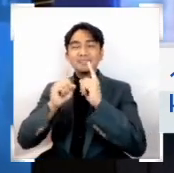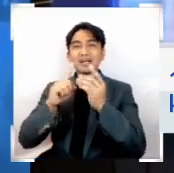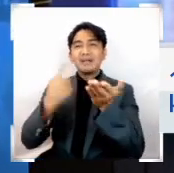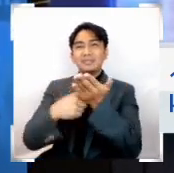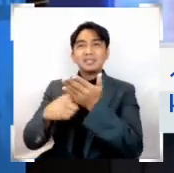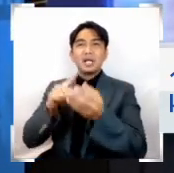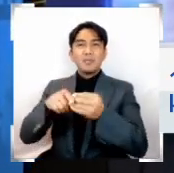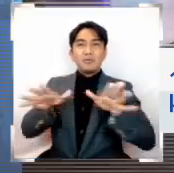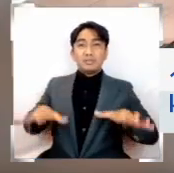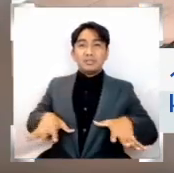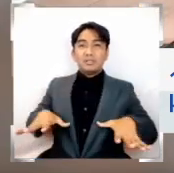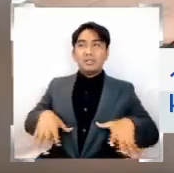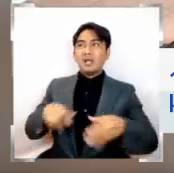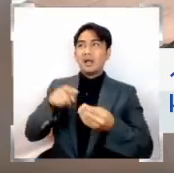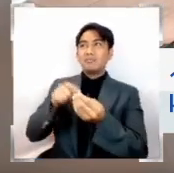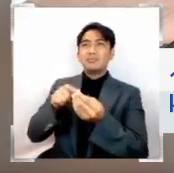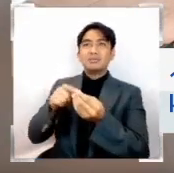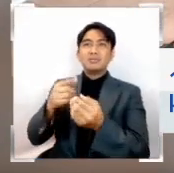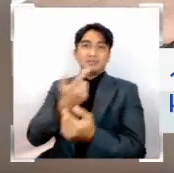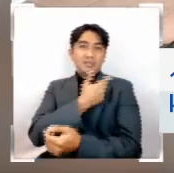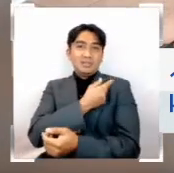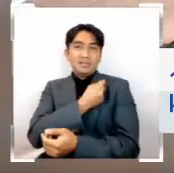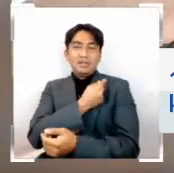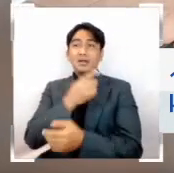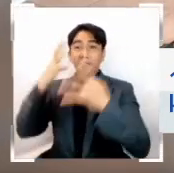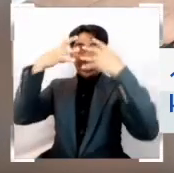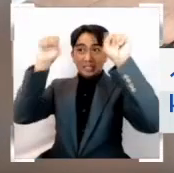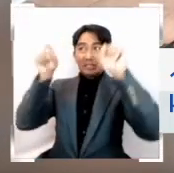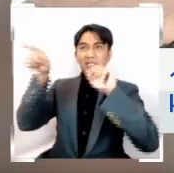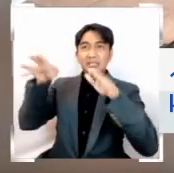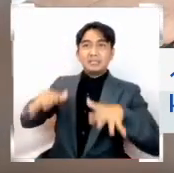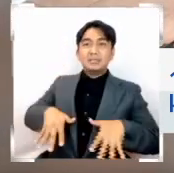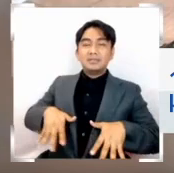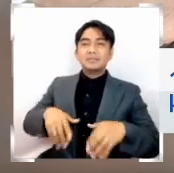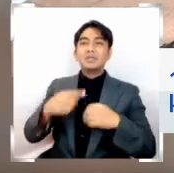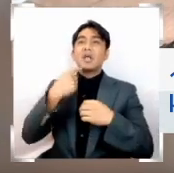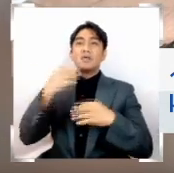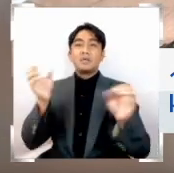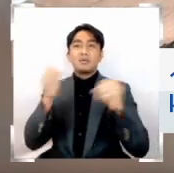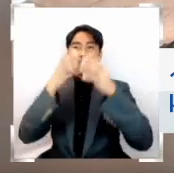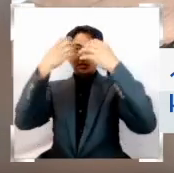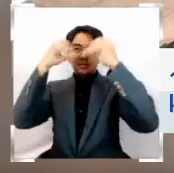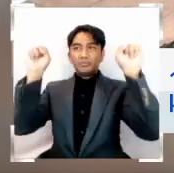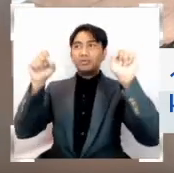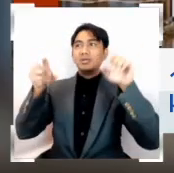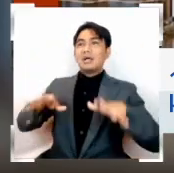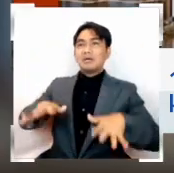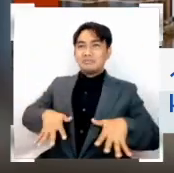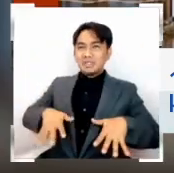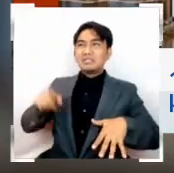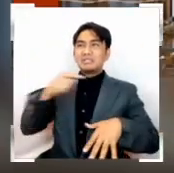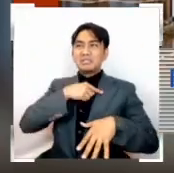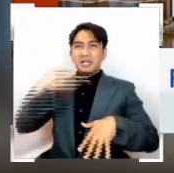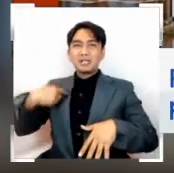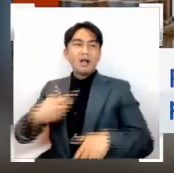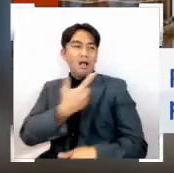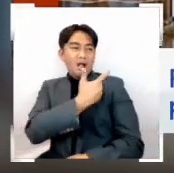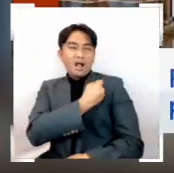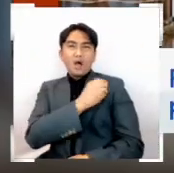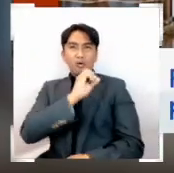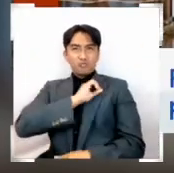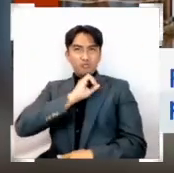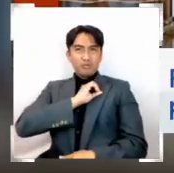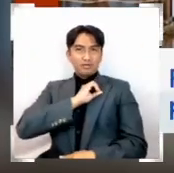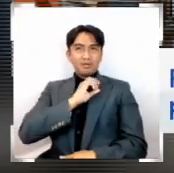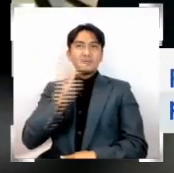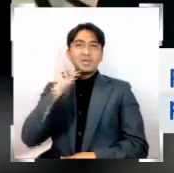President Vladimir Putin. Sabi ng palasyo noon, kung hindi gawang China ay gawang Russia ang gustong ipaturok ng Pangulo. Pero sabi niya ngayon, ayaw raw muna